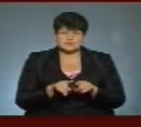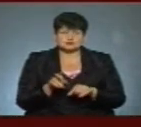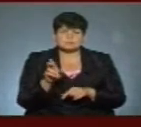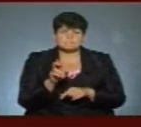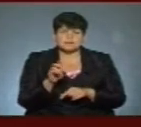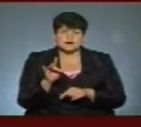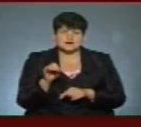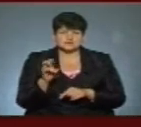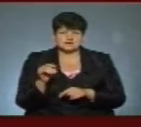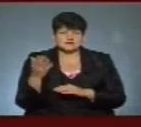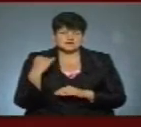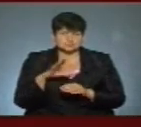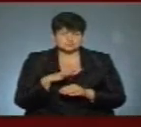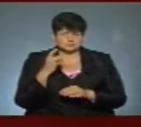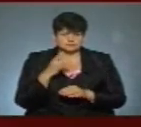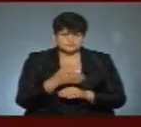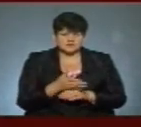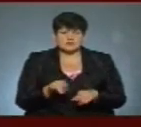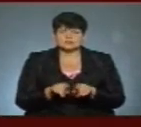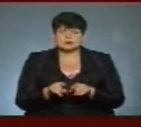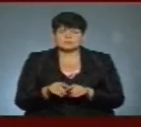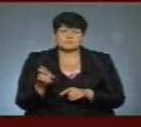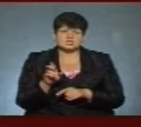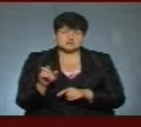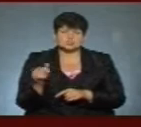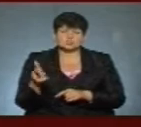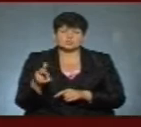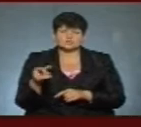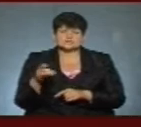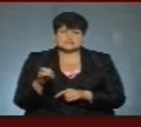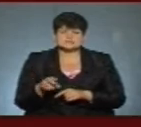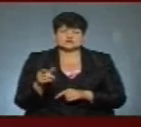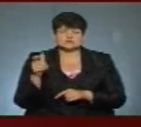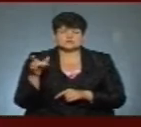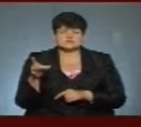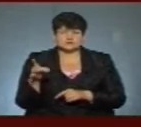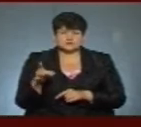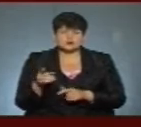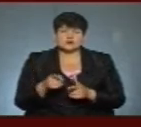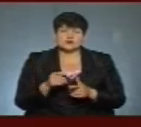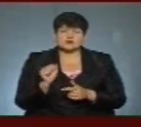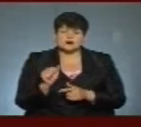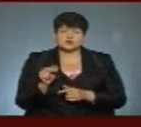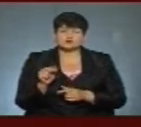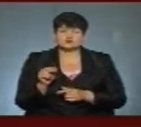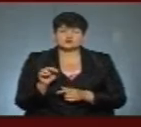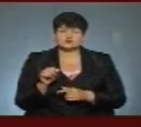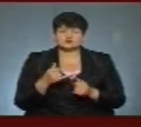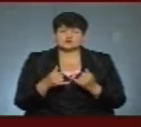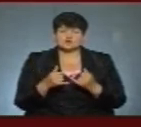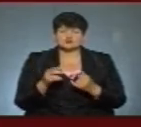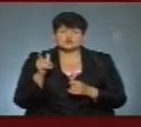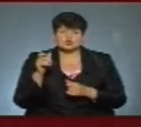які раніше були в помаранчевій зоні, а також Бережанський, Гусятинський і Чортківський райони. А от Чортків, який раніше був у жовтій